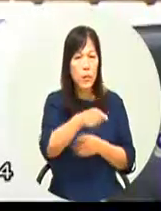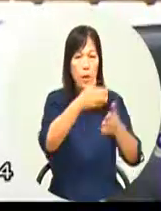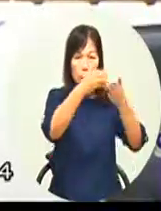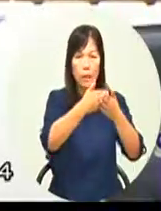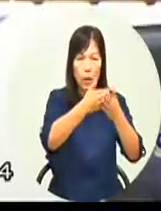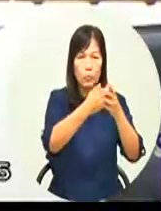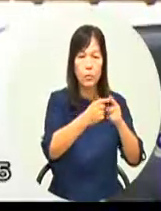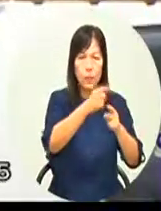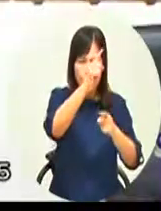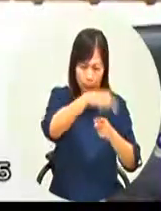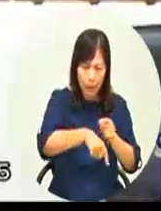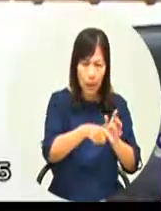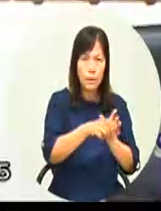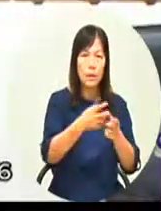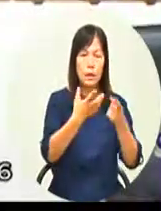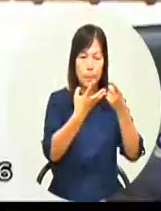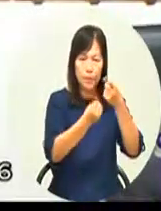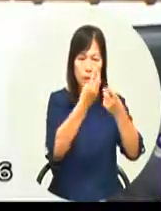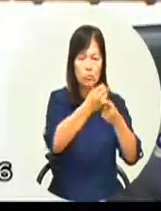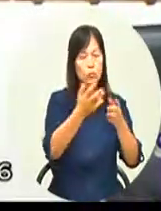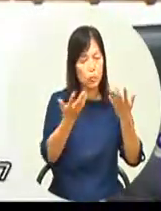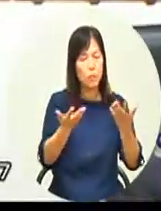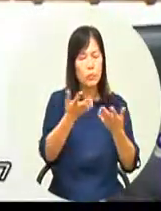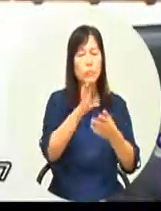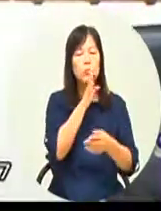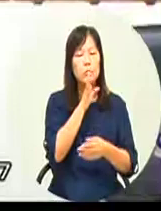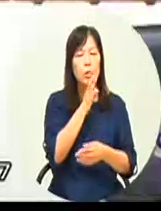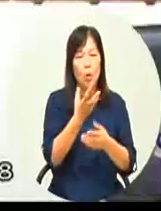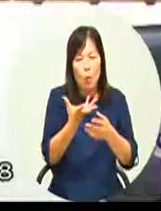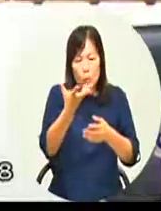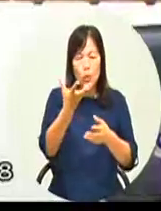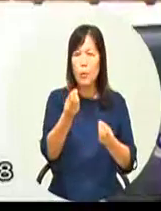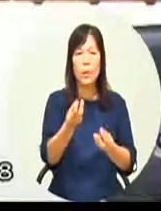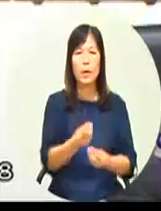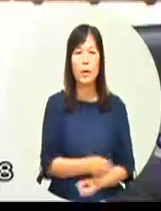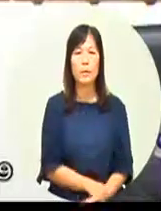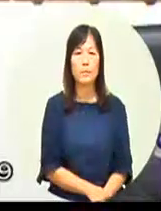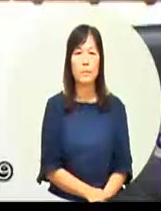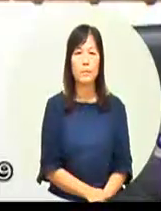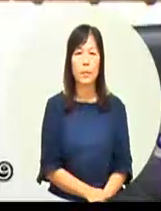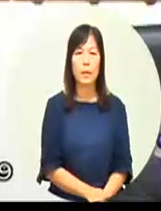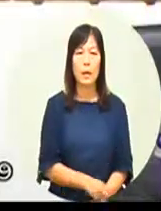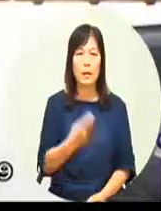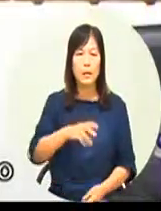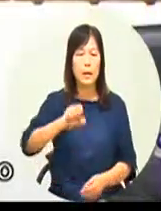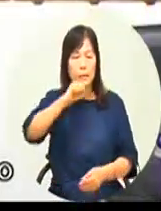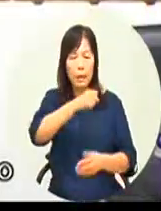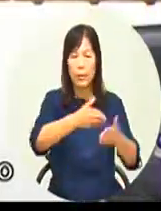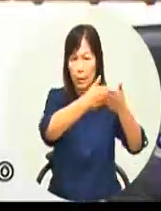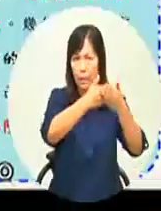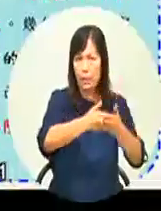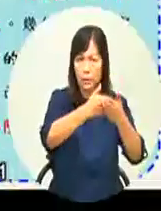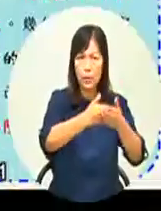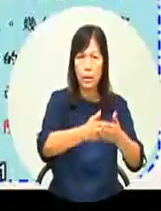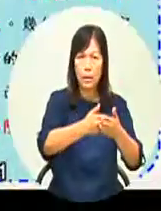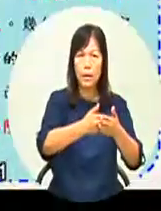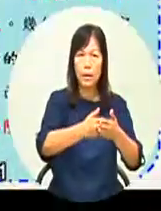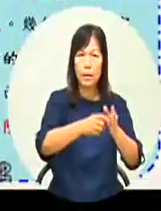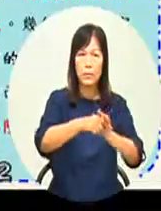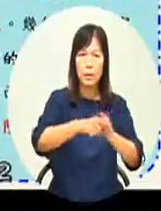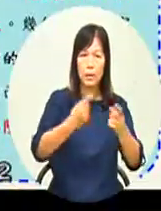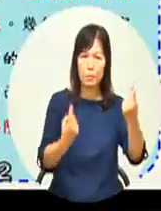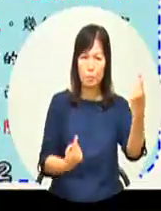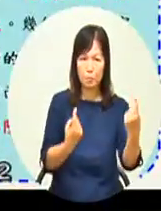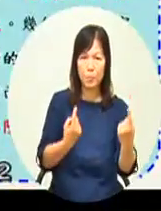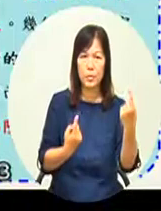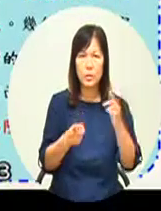客来我们这边的比例也是刚好差不多。所以说，现在大家再看一下台湾和中国的 GDP 的比值哦，